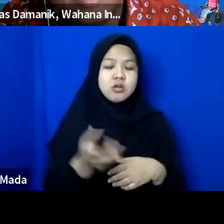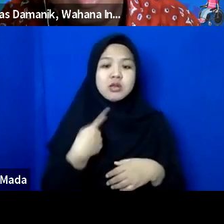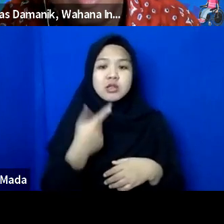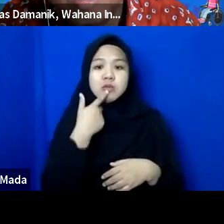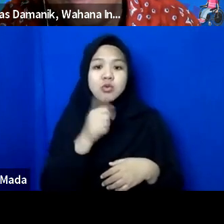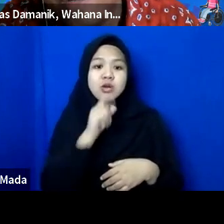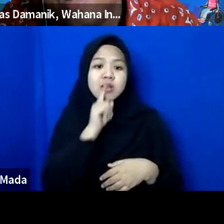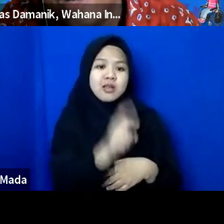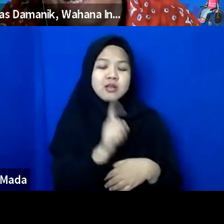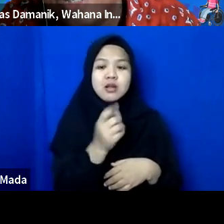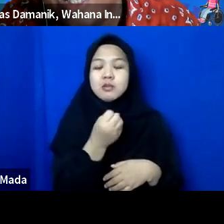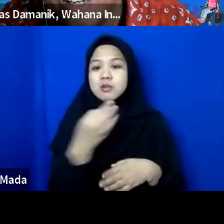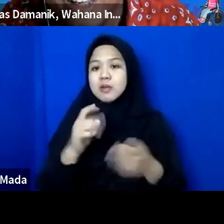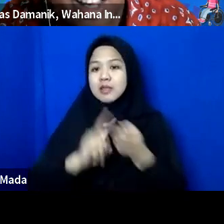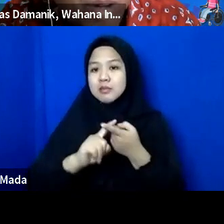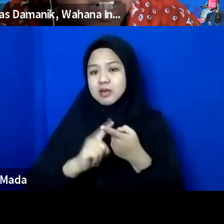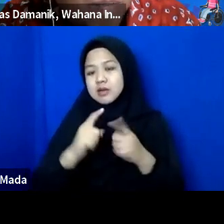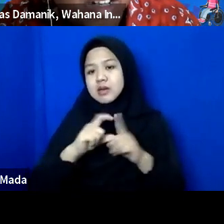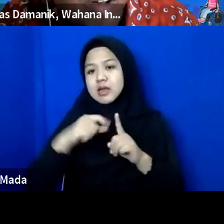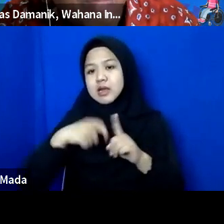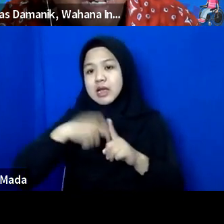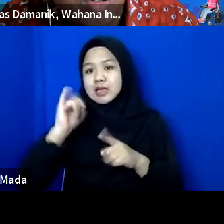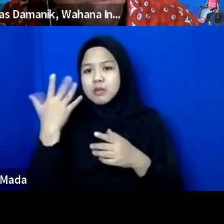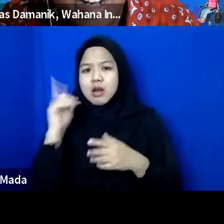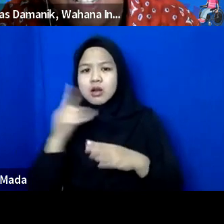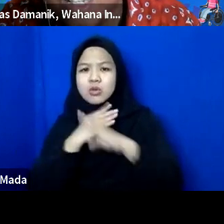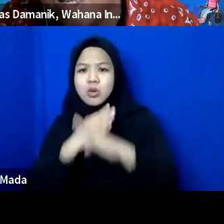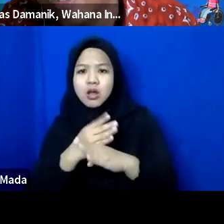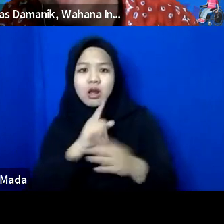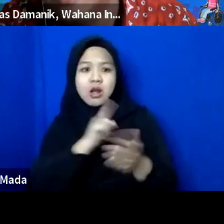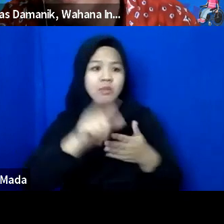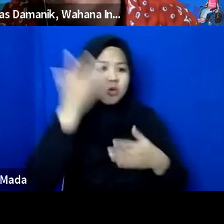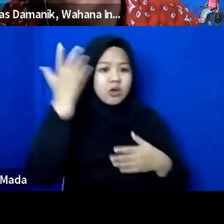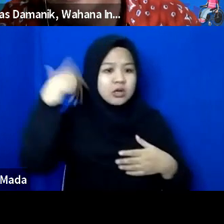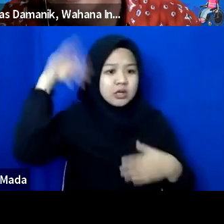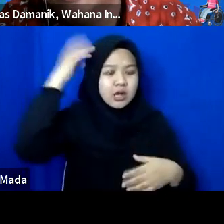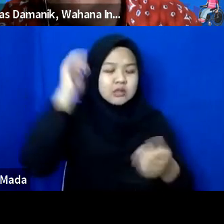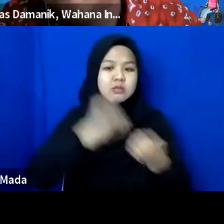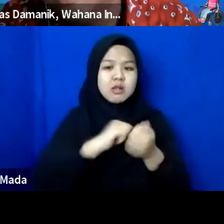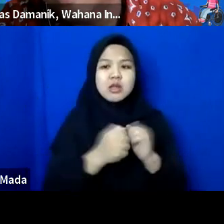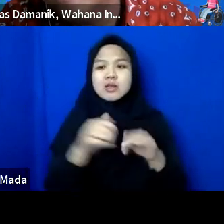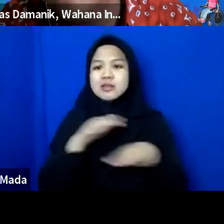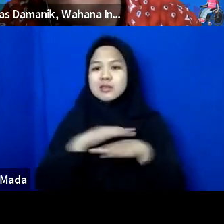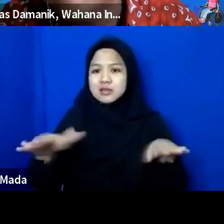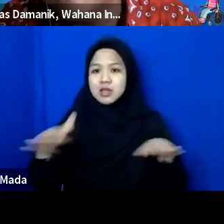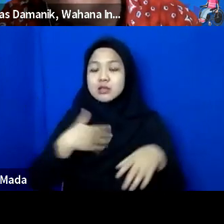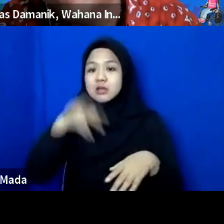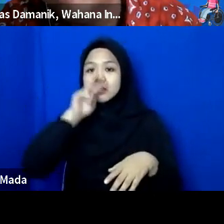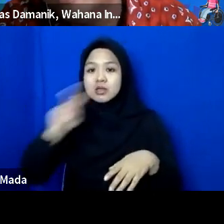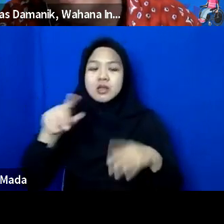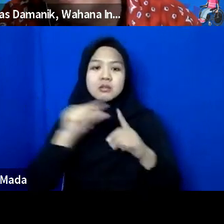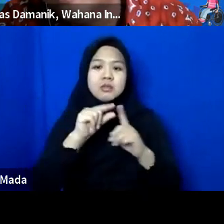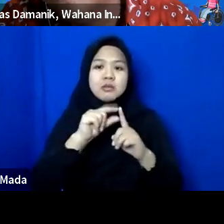boleh tanya Teh ada beberapa teman yang misalnya di DKI kemarin sempat ditolak begitulah koordinat selesai masalahnya jadi saya melihat bahwa